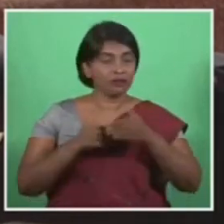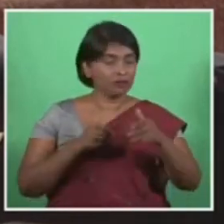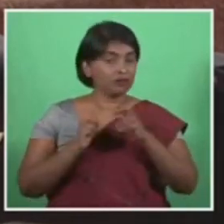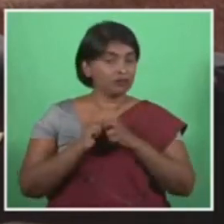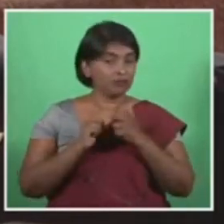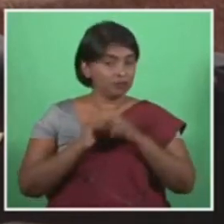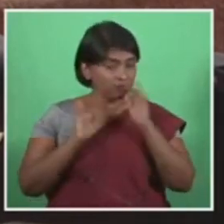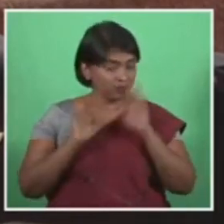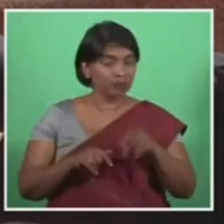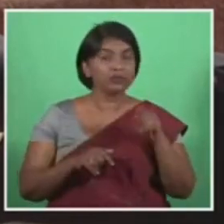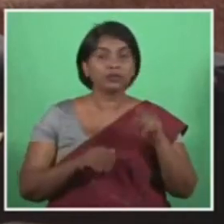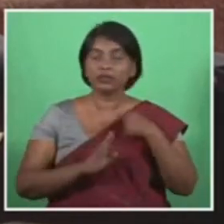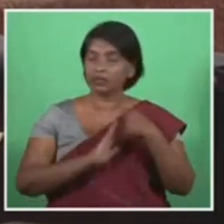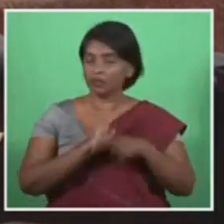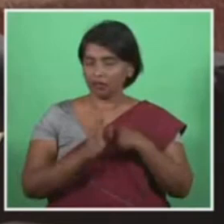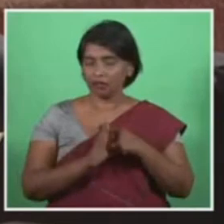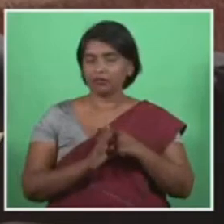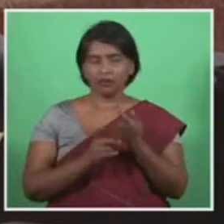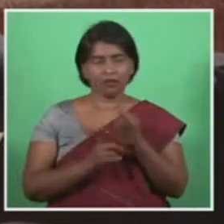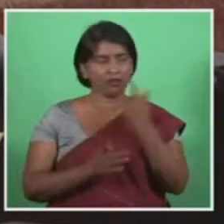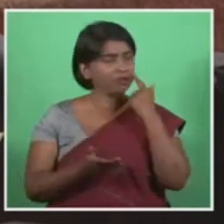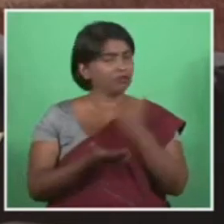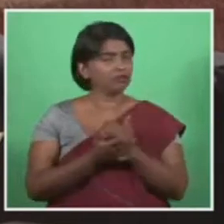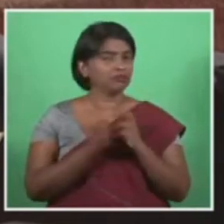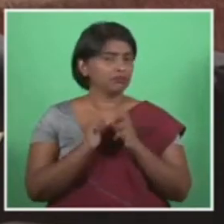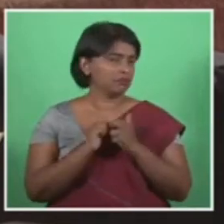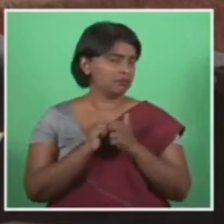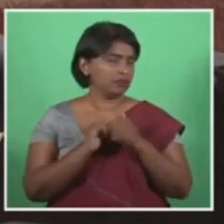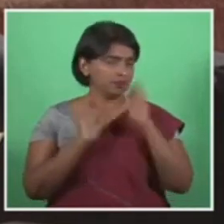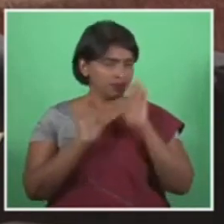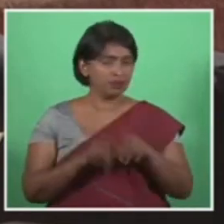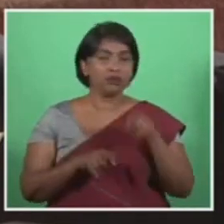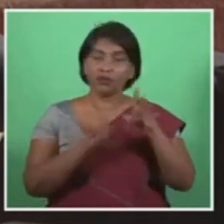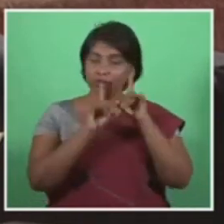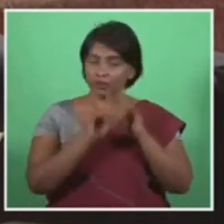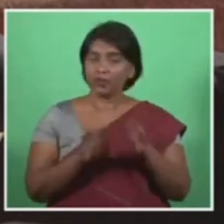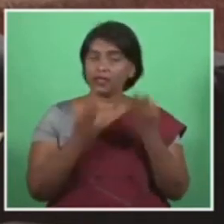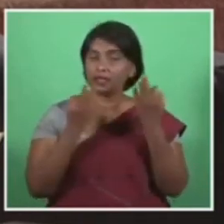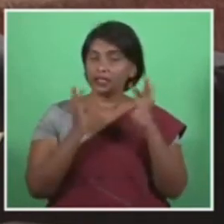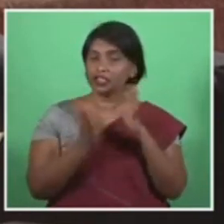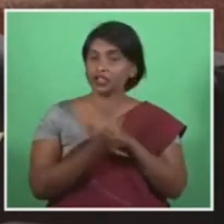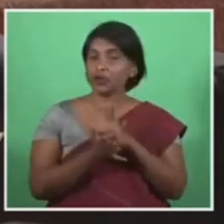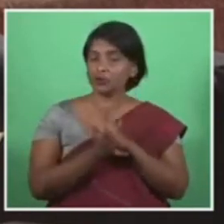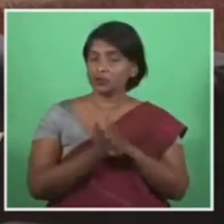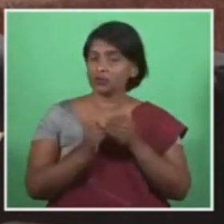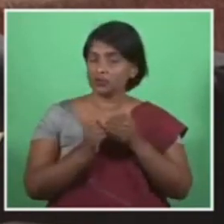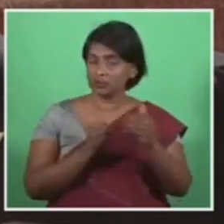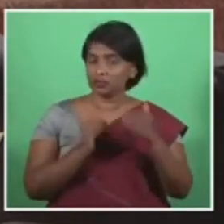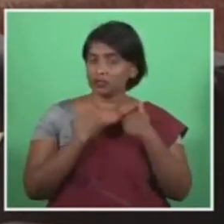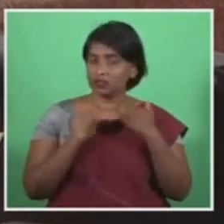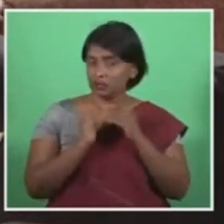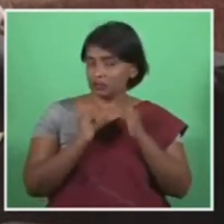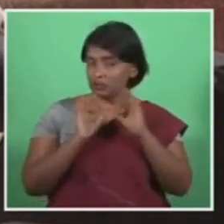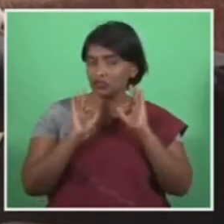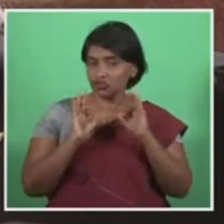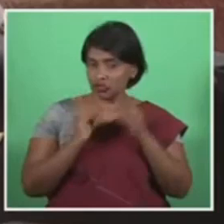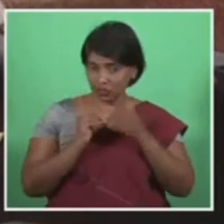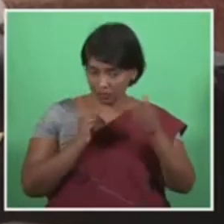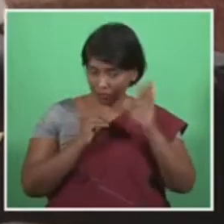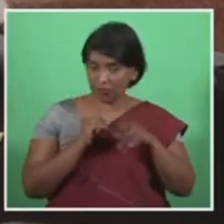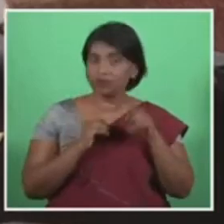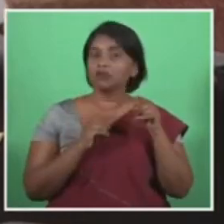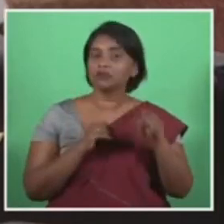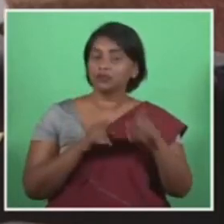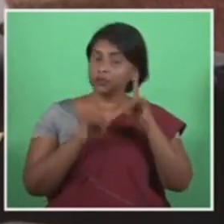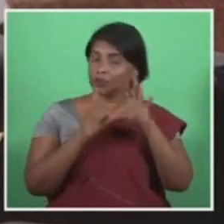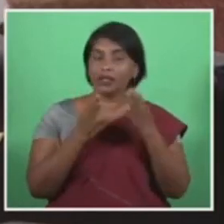වාතාවරණ යටතේ රට ඉතාමත් ආර්ථික අර්බුදයේ ගිලී තිබේදී මෙවැනි නිදහස් උත්සවයක් පැවැත්වීමට සුදුසු වාතාවරණයක් පවතිනවාද